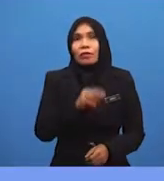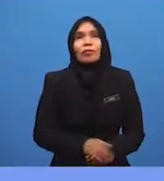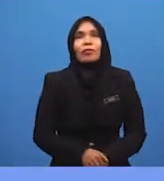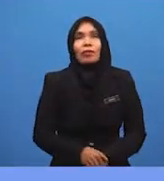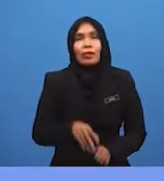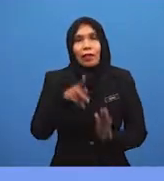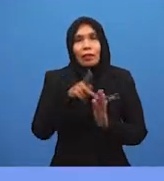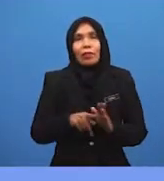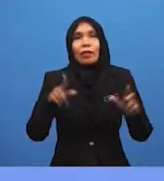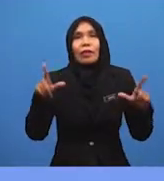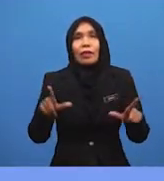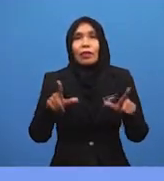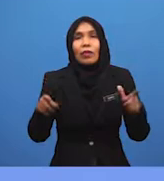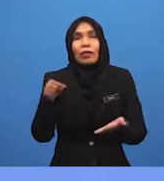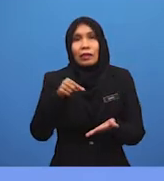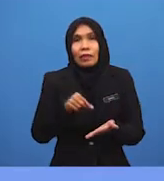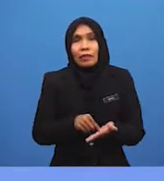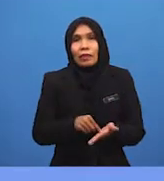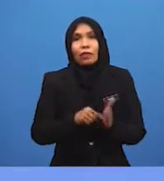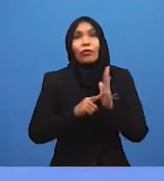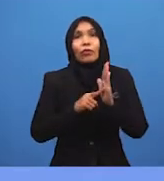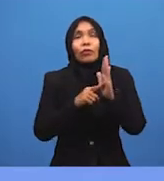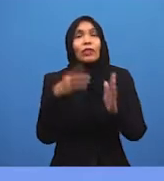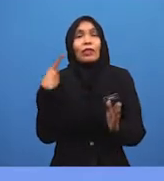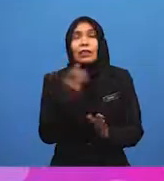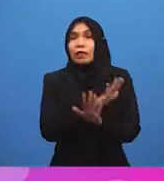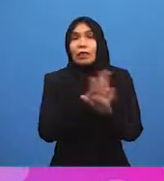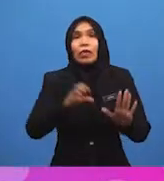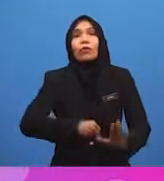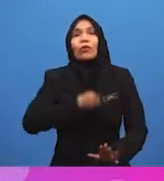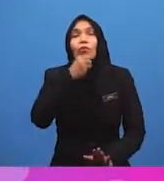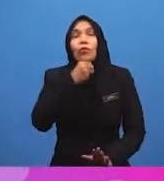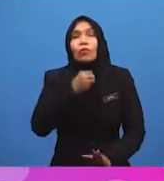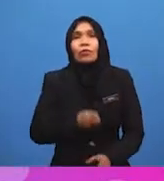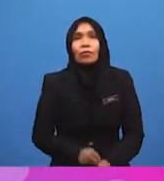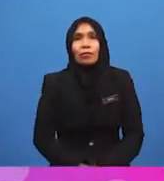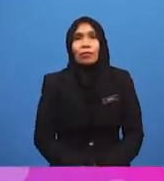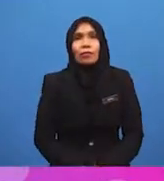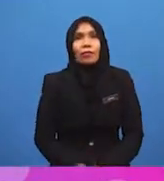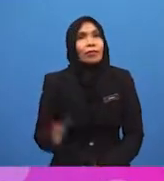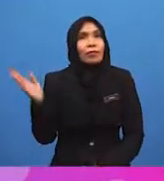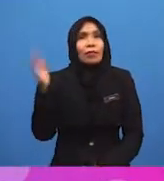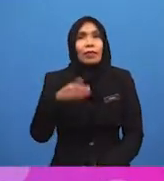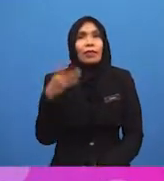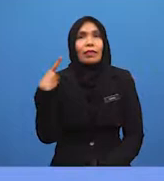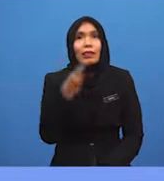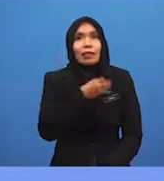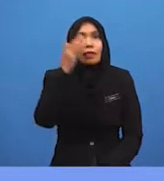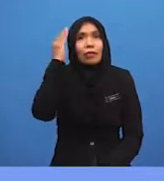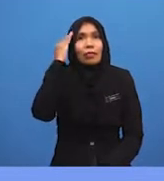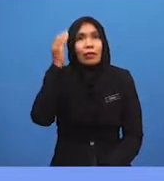tidak bersikap sombong dengan rakan-rakan sekolah. Baiklah murid-murid, mari kita imbas